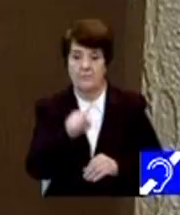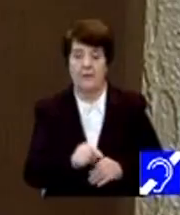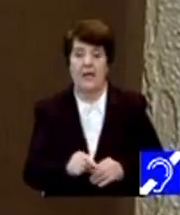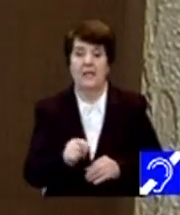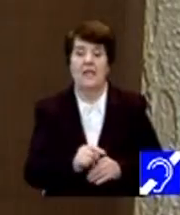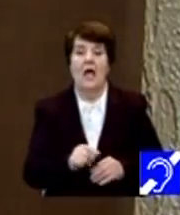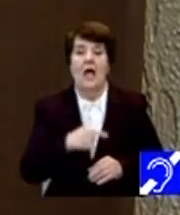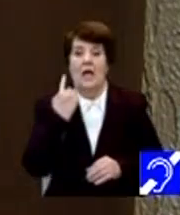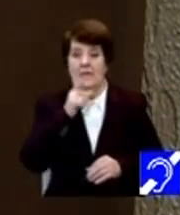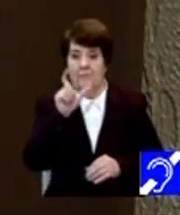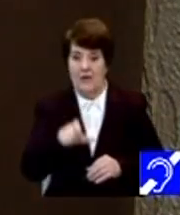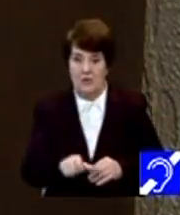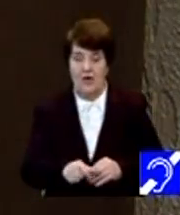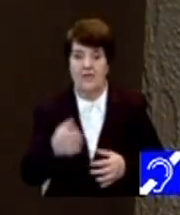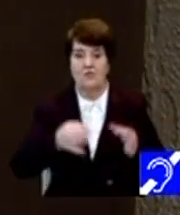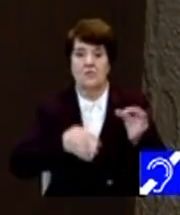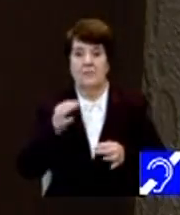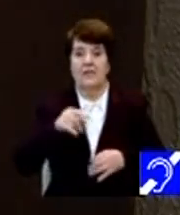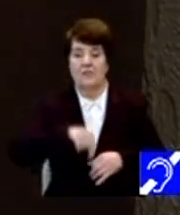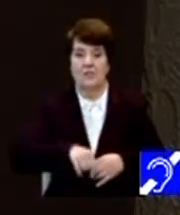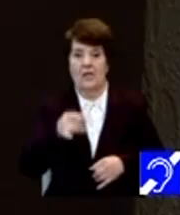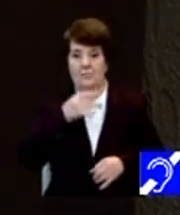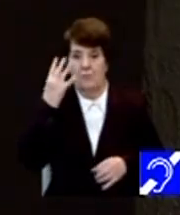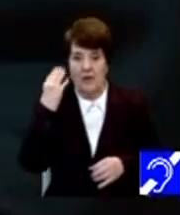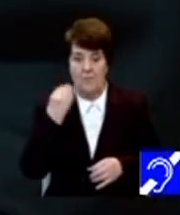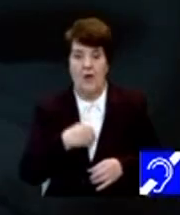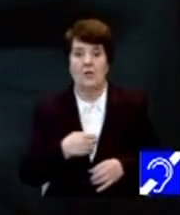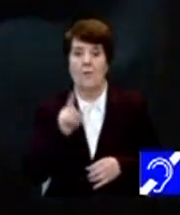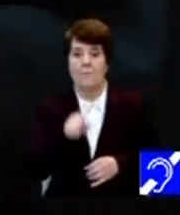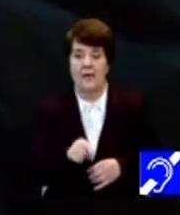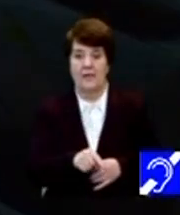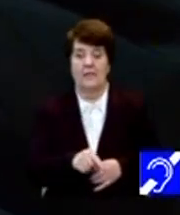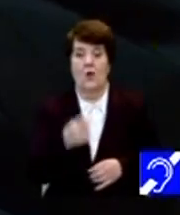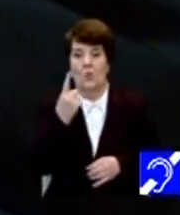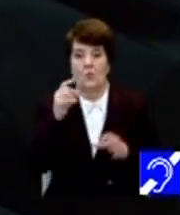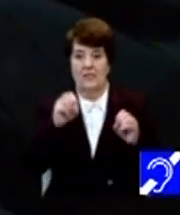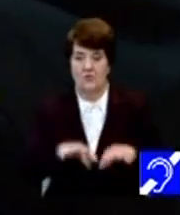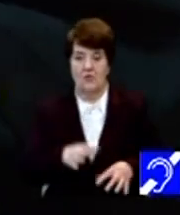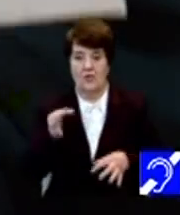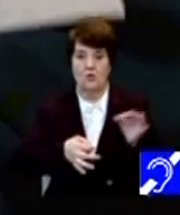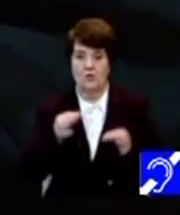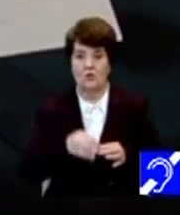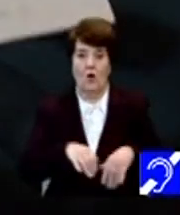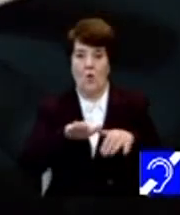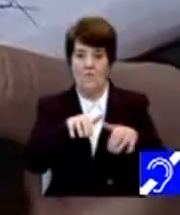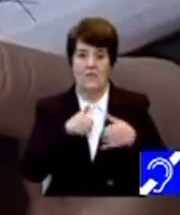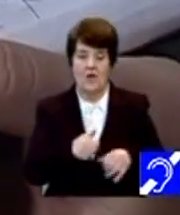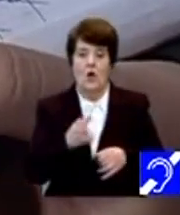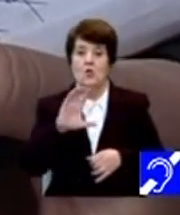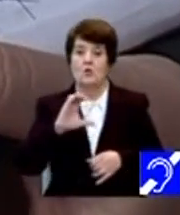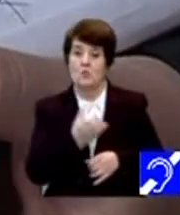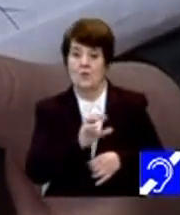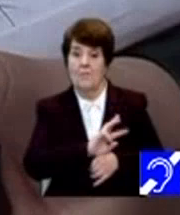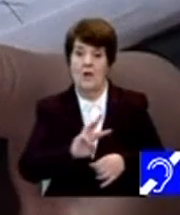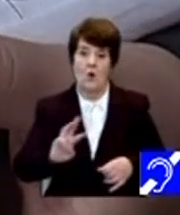în aplicare prin intermediul unor persoane terțe și magistrați din Republica Moldova, care prin intermediul unor decizii de judecată confiscau